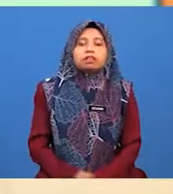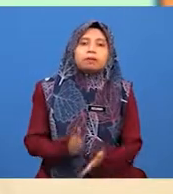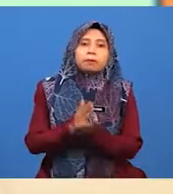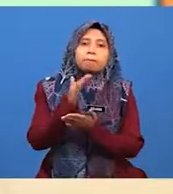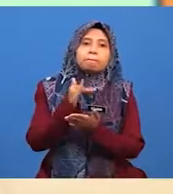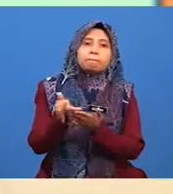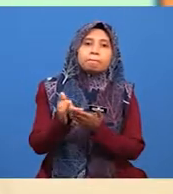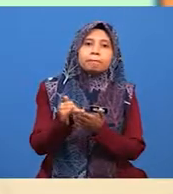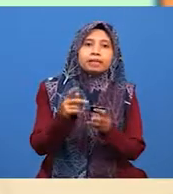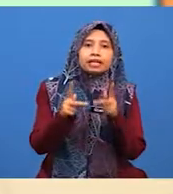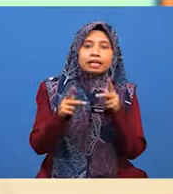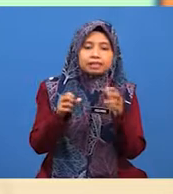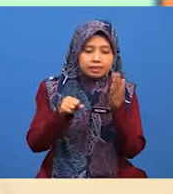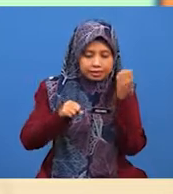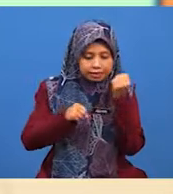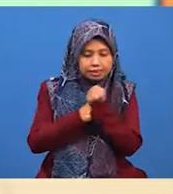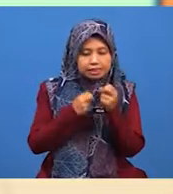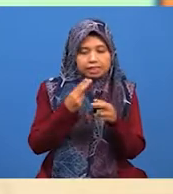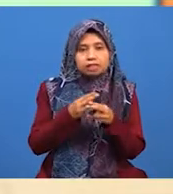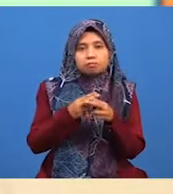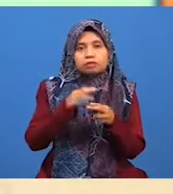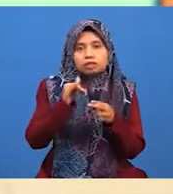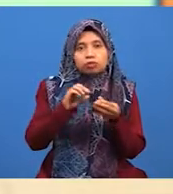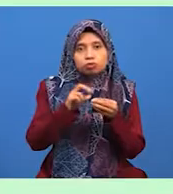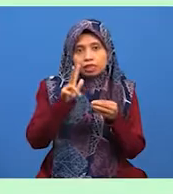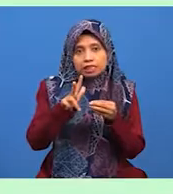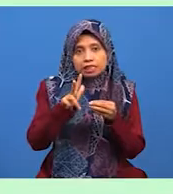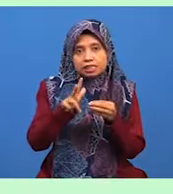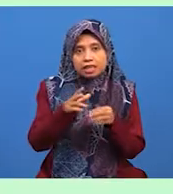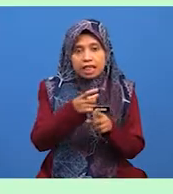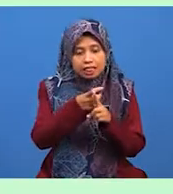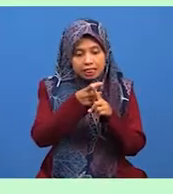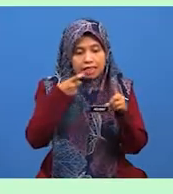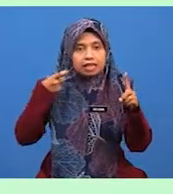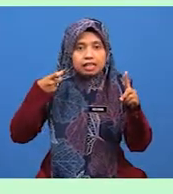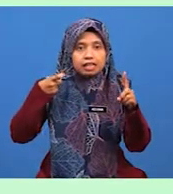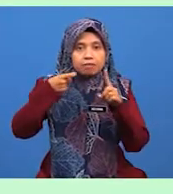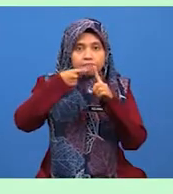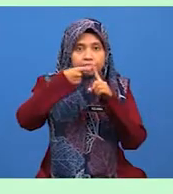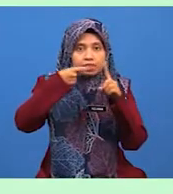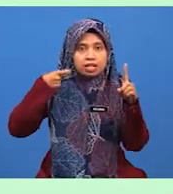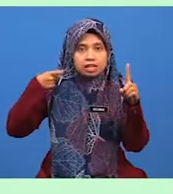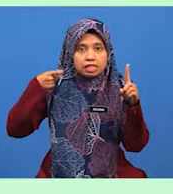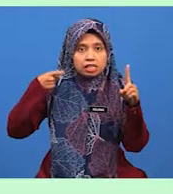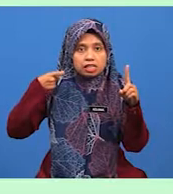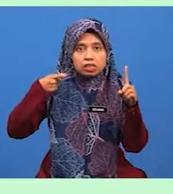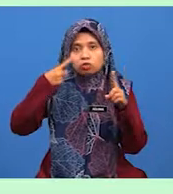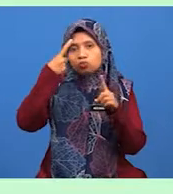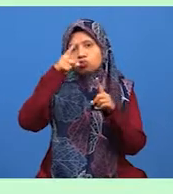Seterusnya, kata sendi nama yang ketiga, dari. Kata sendi nama